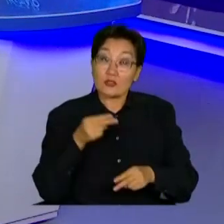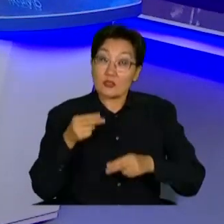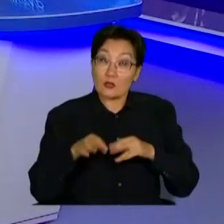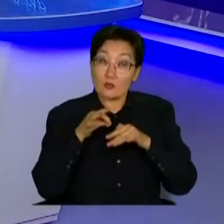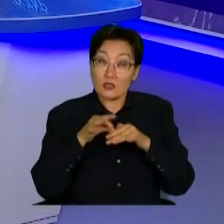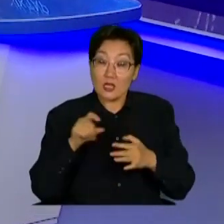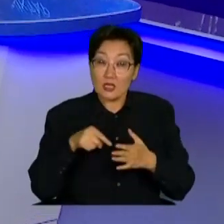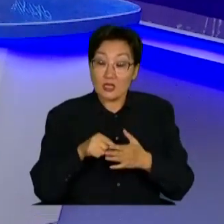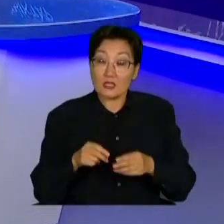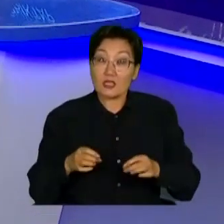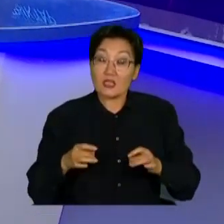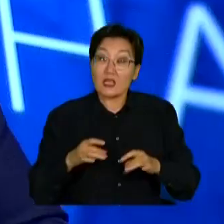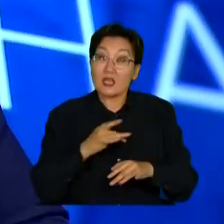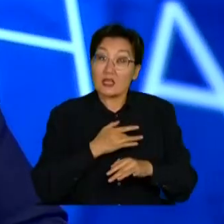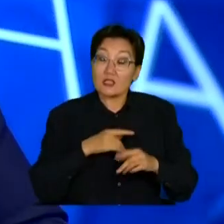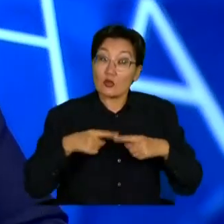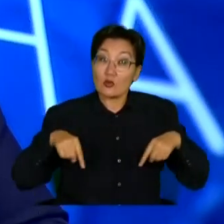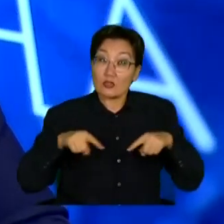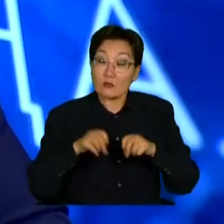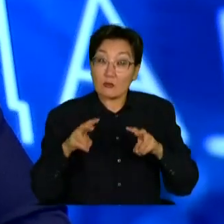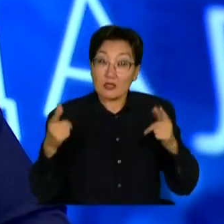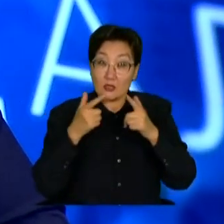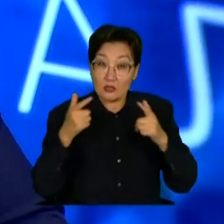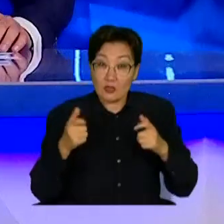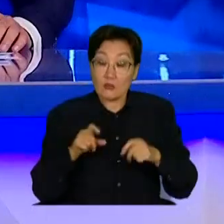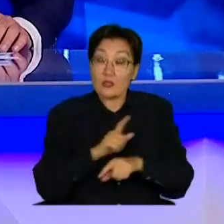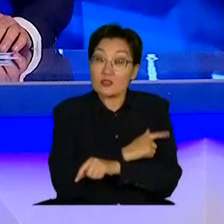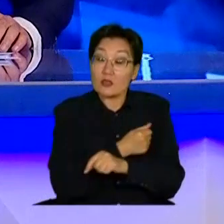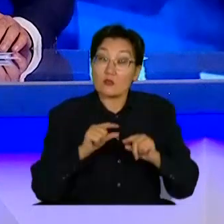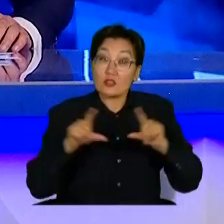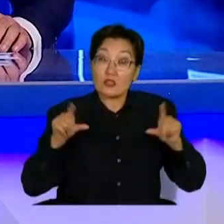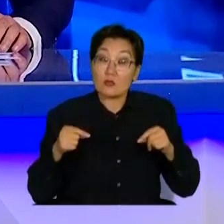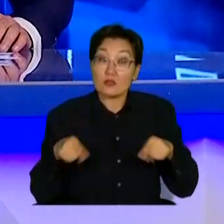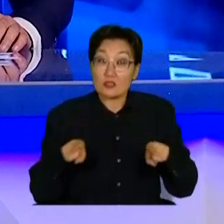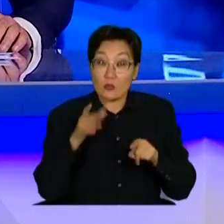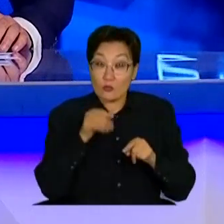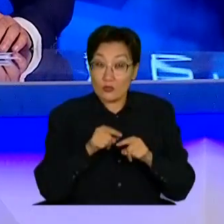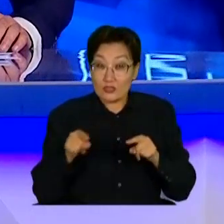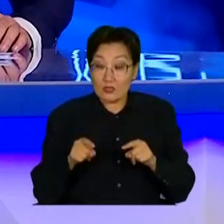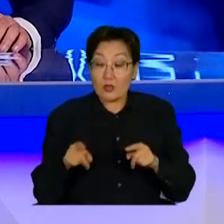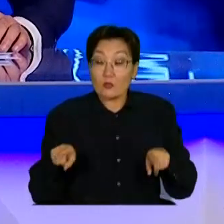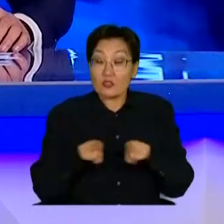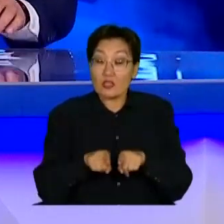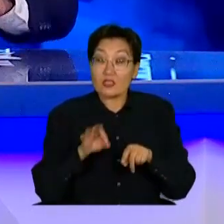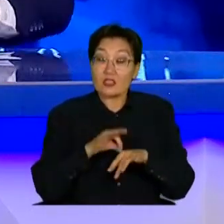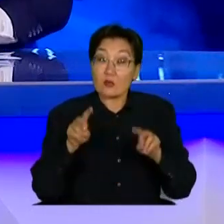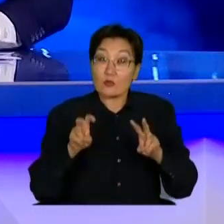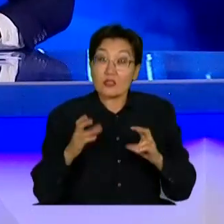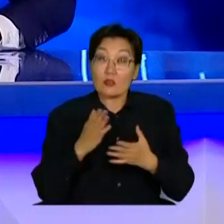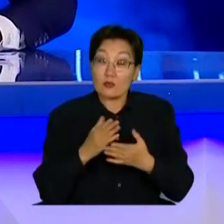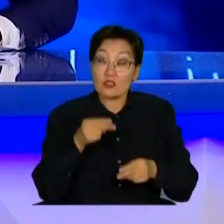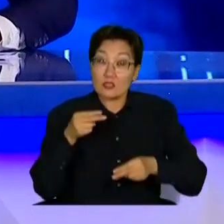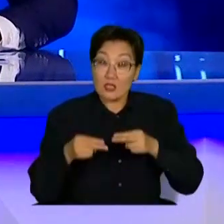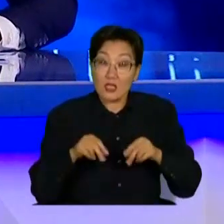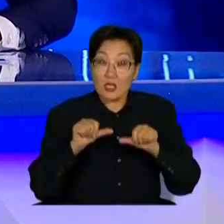қалалық кардиология орталығының мамандары мәлімдеді. Медициналық мекемеде осы уақытқа дейін ұқсас диагнозы бар оталар